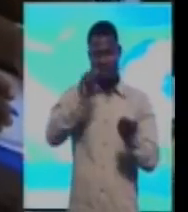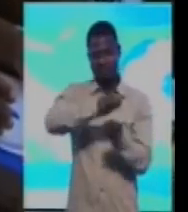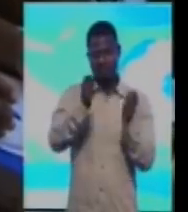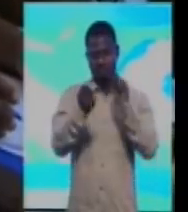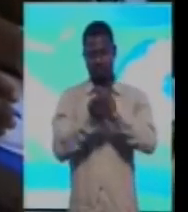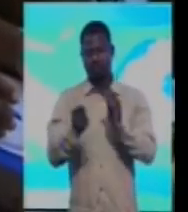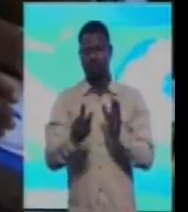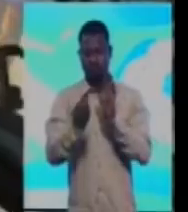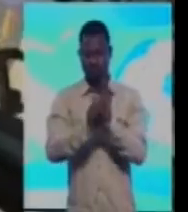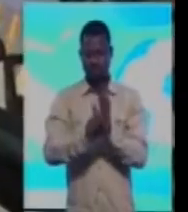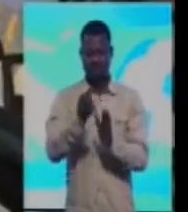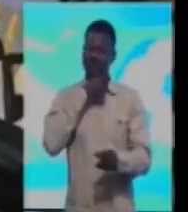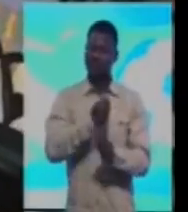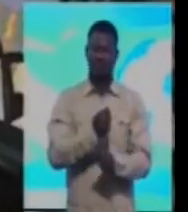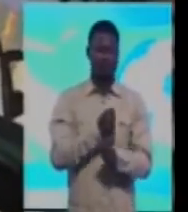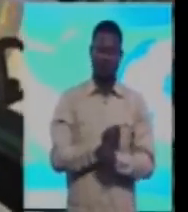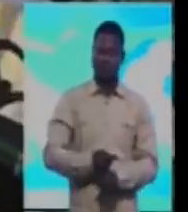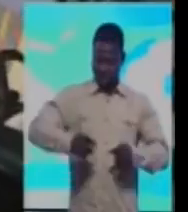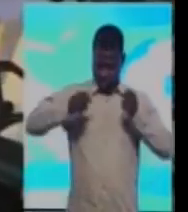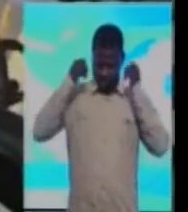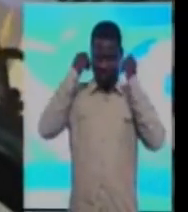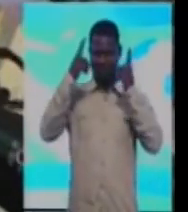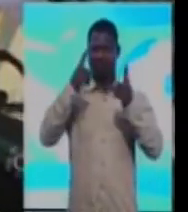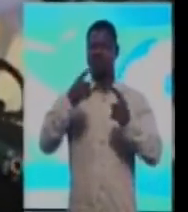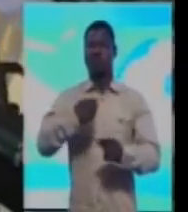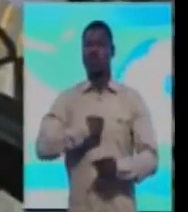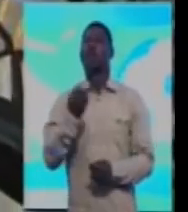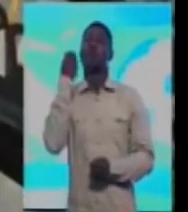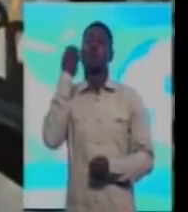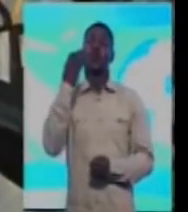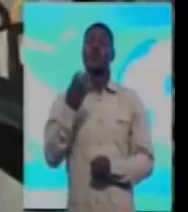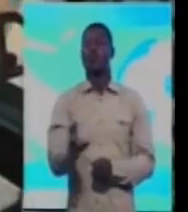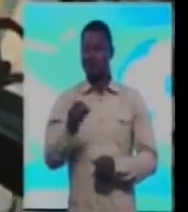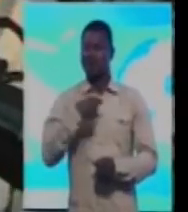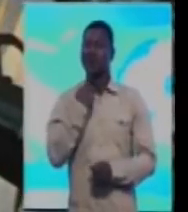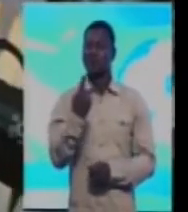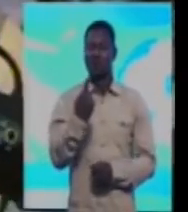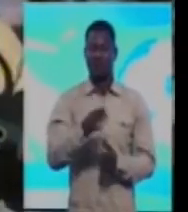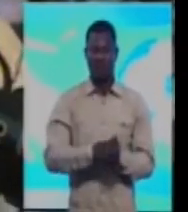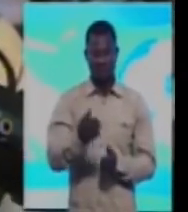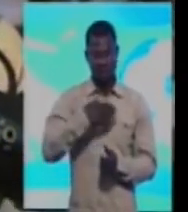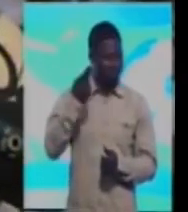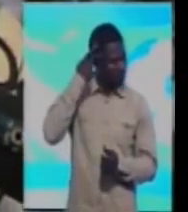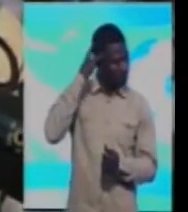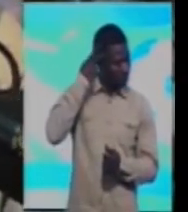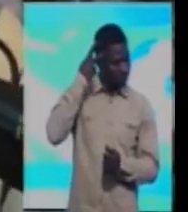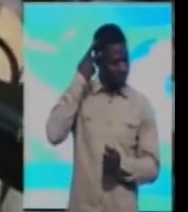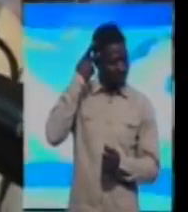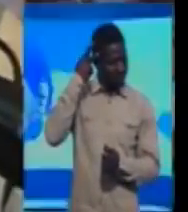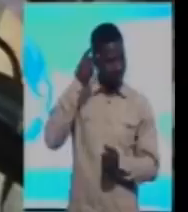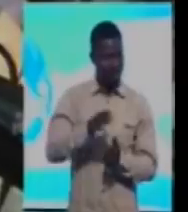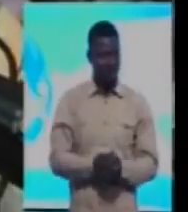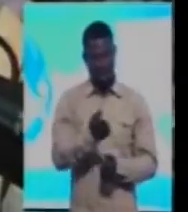travail m'impressionne beaucoup parce qu'il répond de ma propre philosophie et